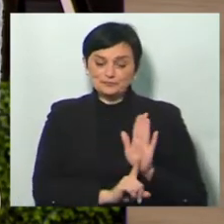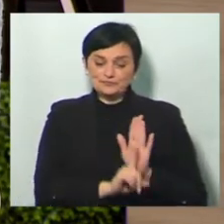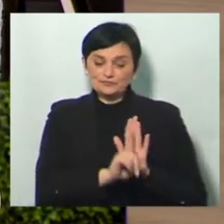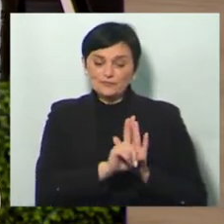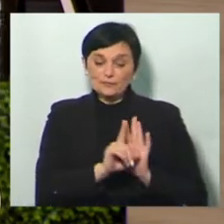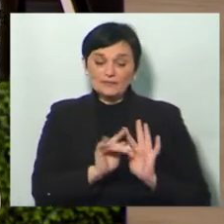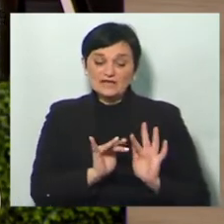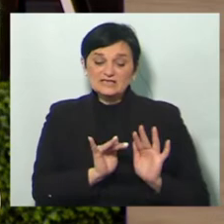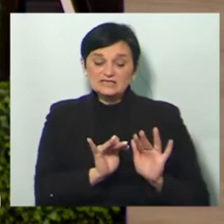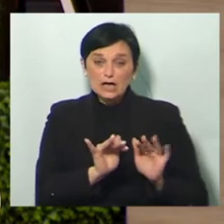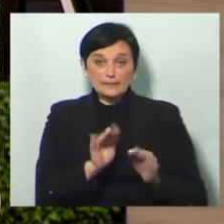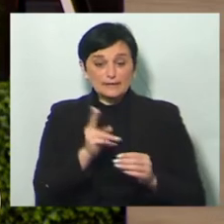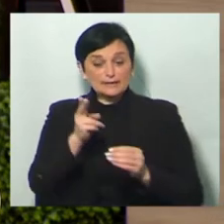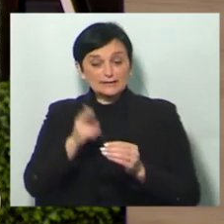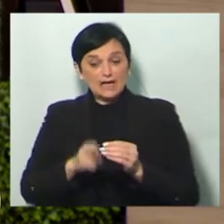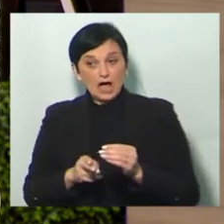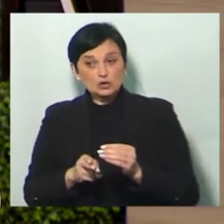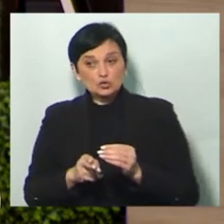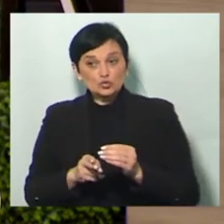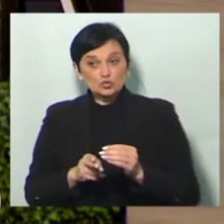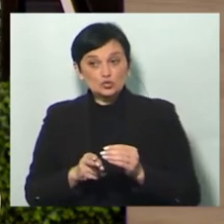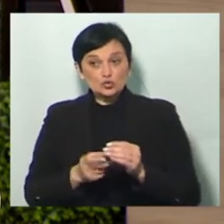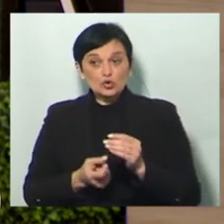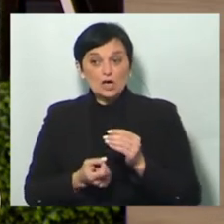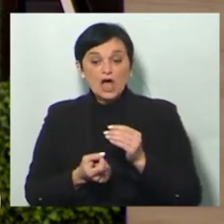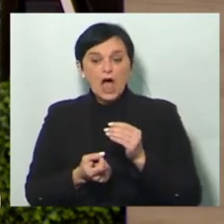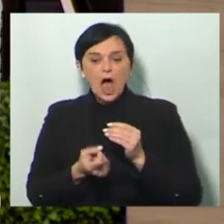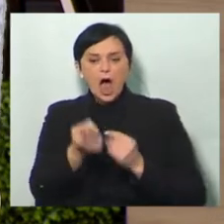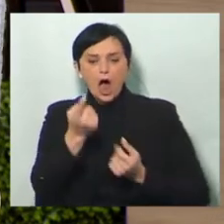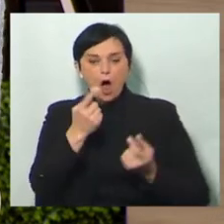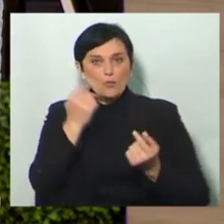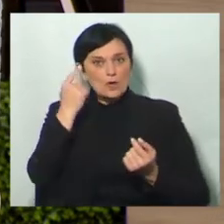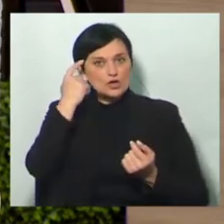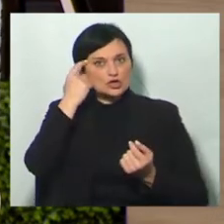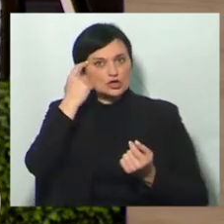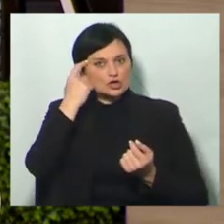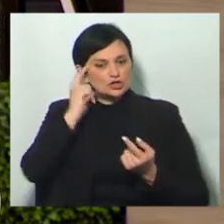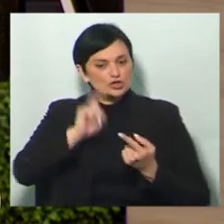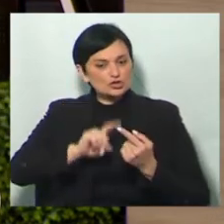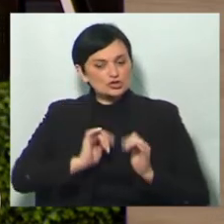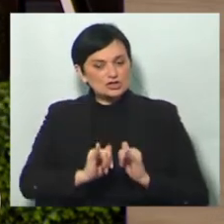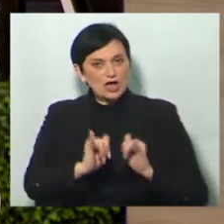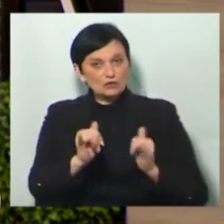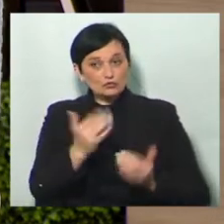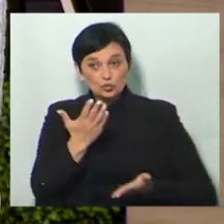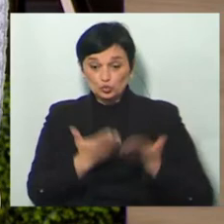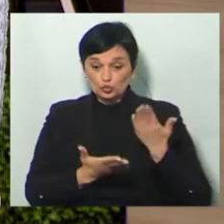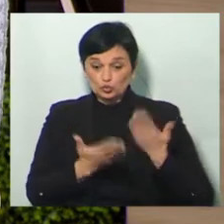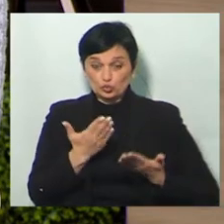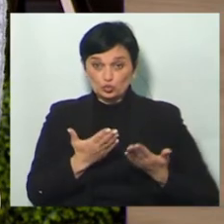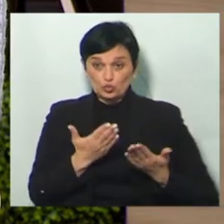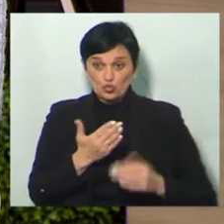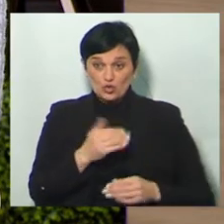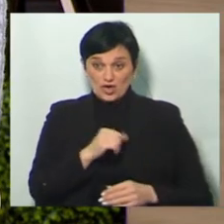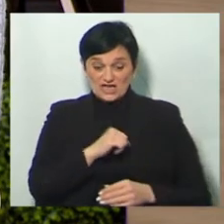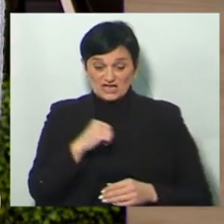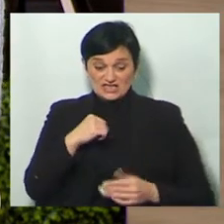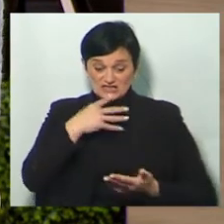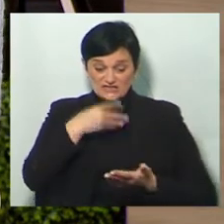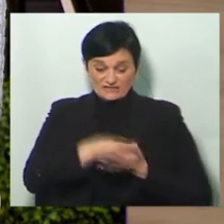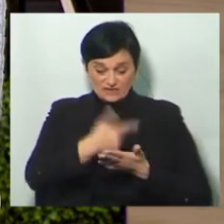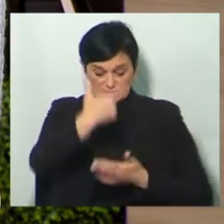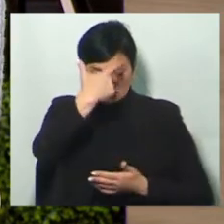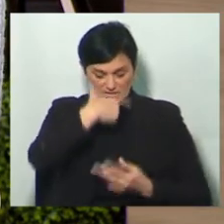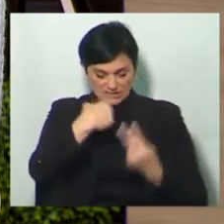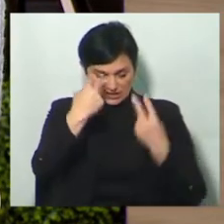საქმის დასრულება იქნება და აღმოჩენილი ნიჭის განვითარება იქნება თუ თვით დაკვირვება